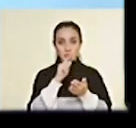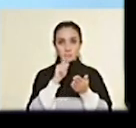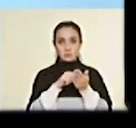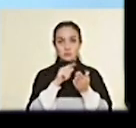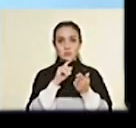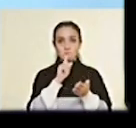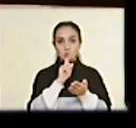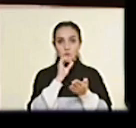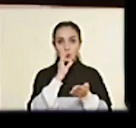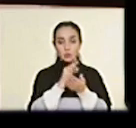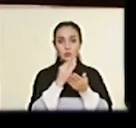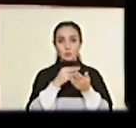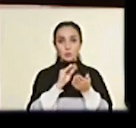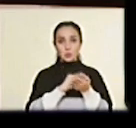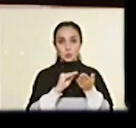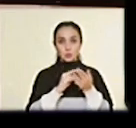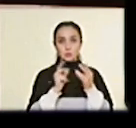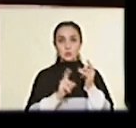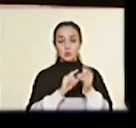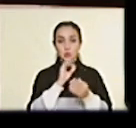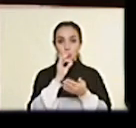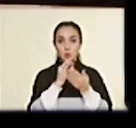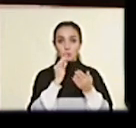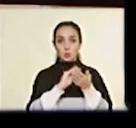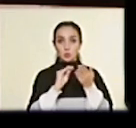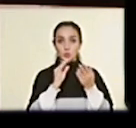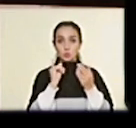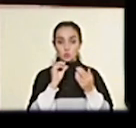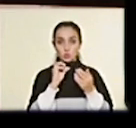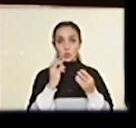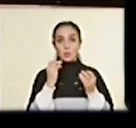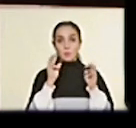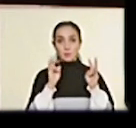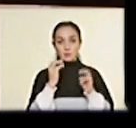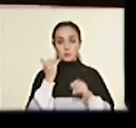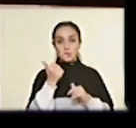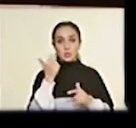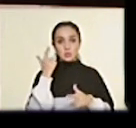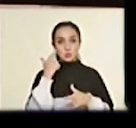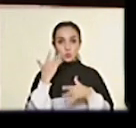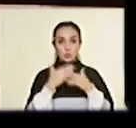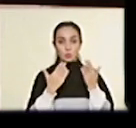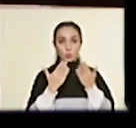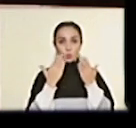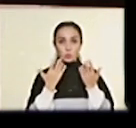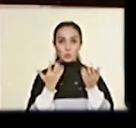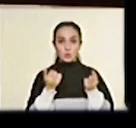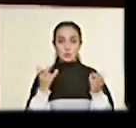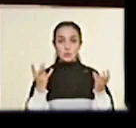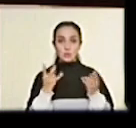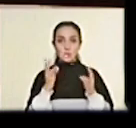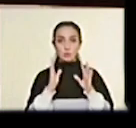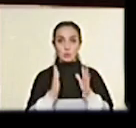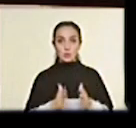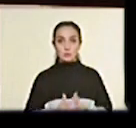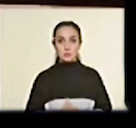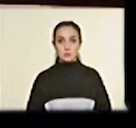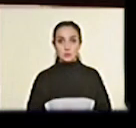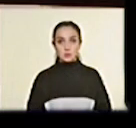ushbu savollarga javob yozishingiz uchun mavzuni yaxshi tushunib o'qib olishingiz kerak bo'ladi.